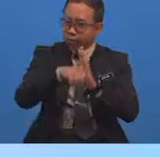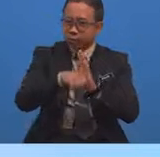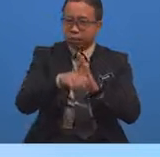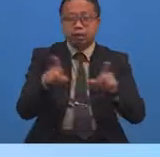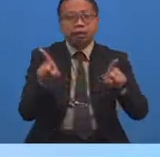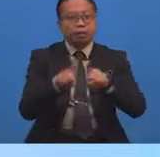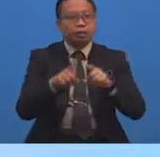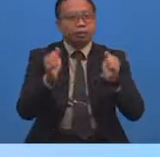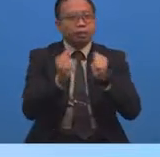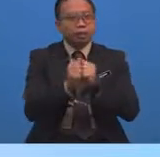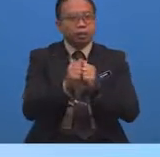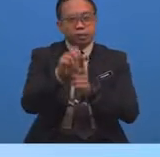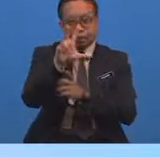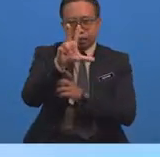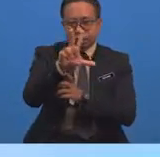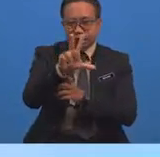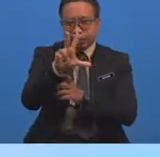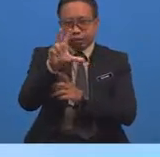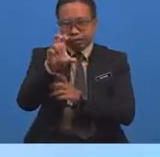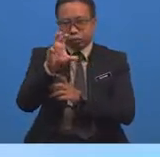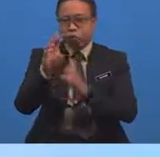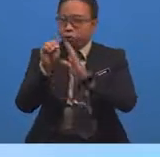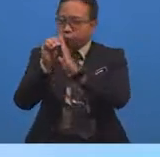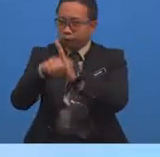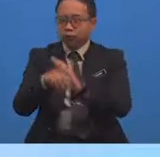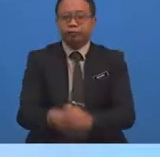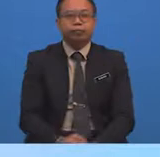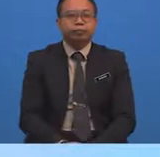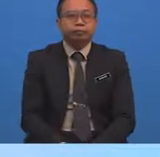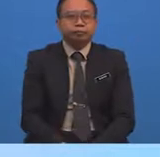= 30 minit